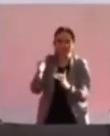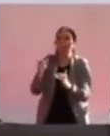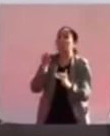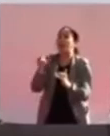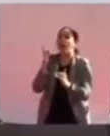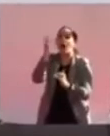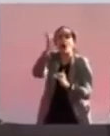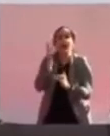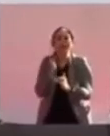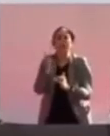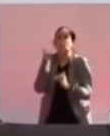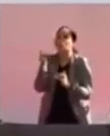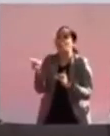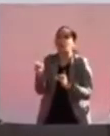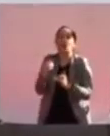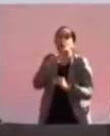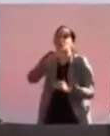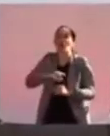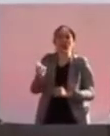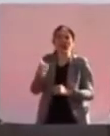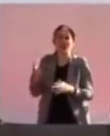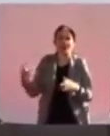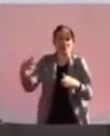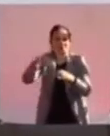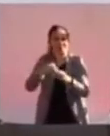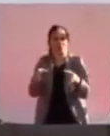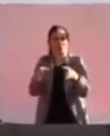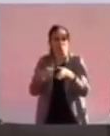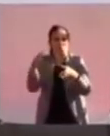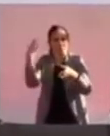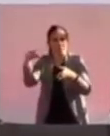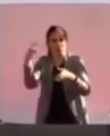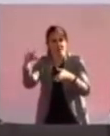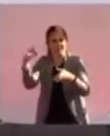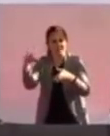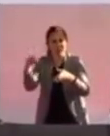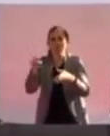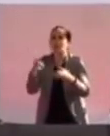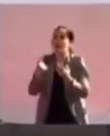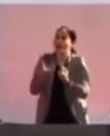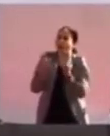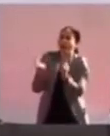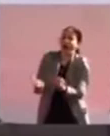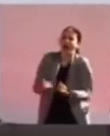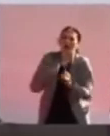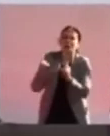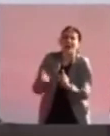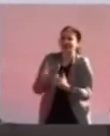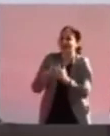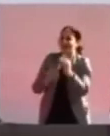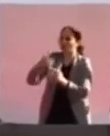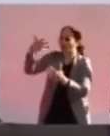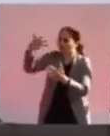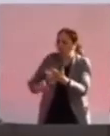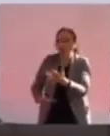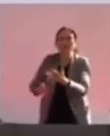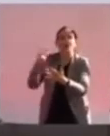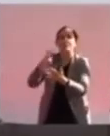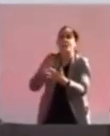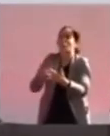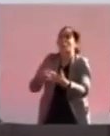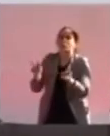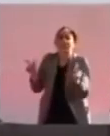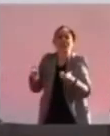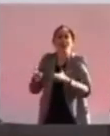volta aspettano senza diciamo conoscere l'esito della graduatoria bloccata proprio dal ministero qualche